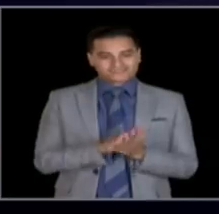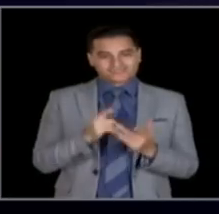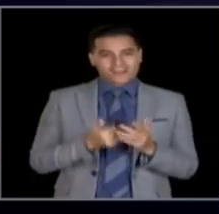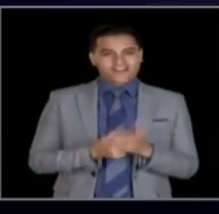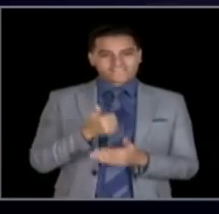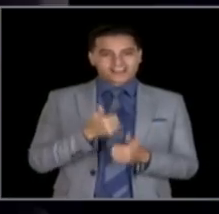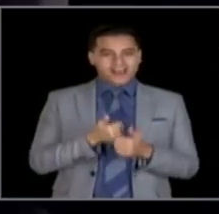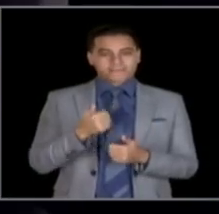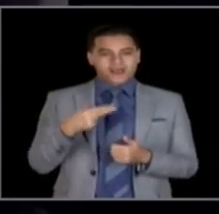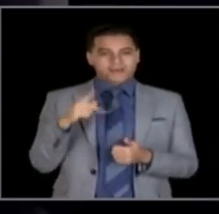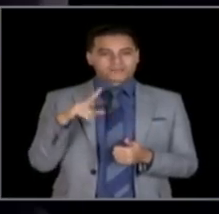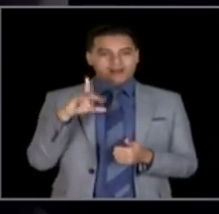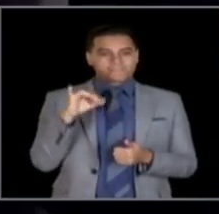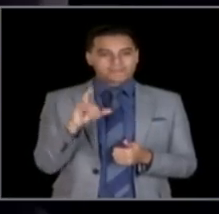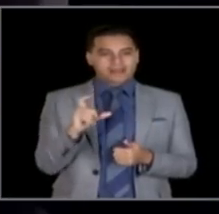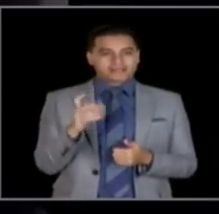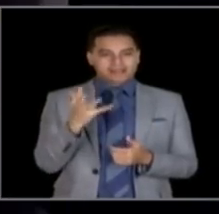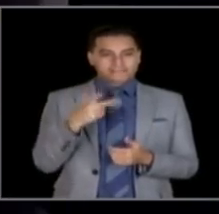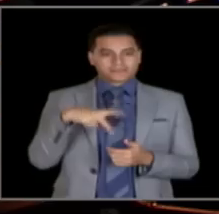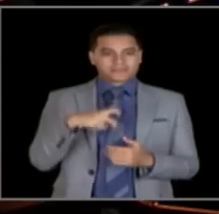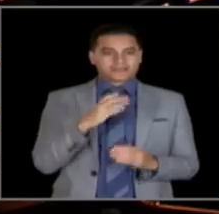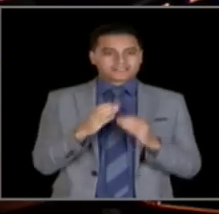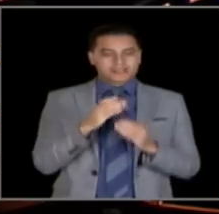لاعب عبد الرحمن محمد ب 80 نقطة.